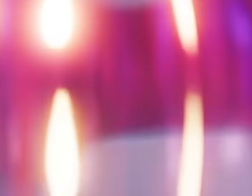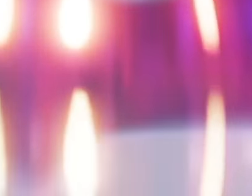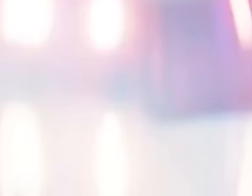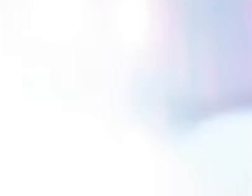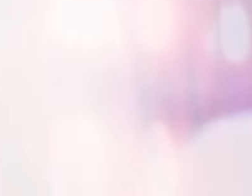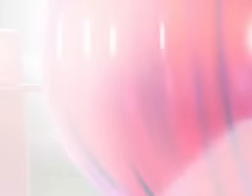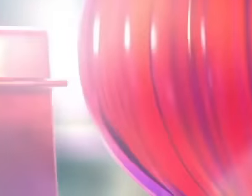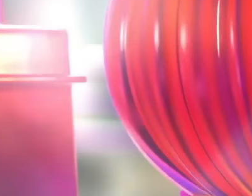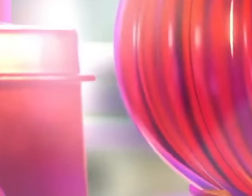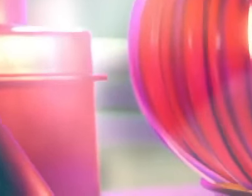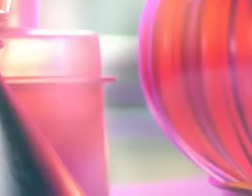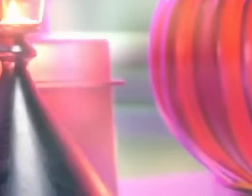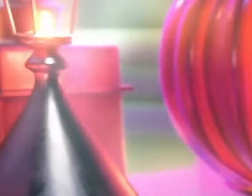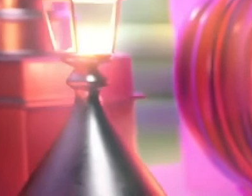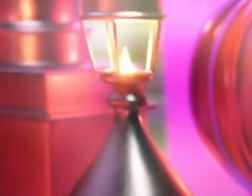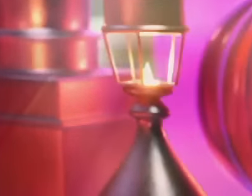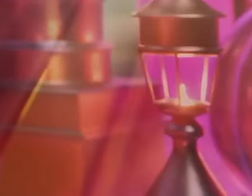hujjatai.